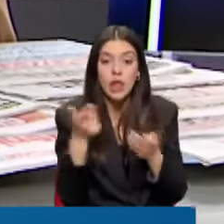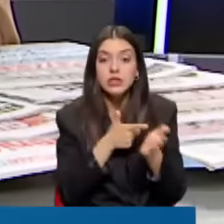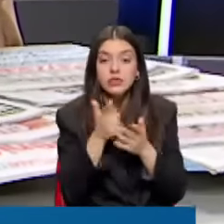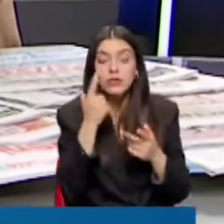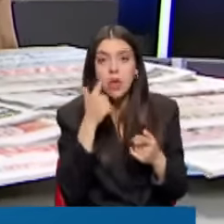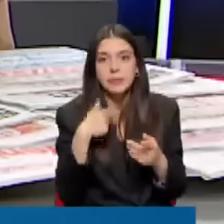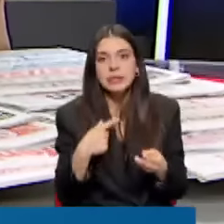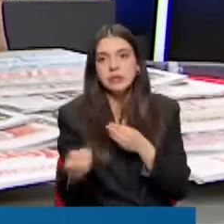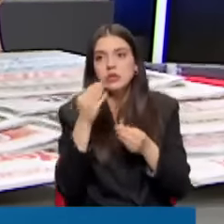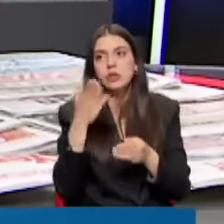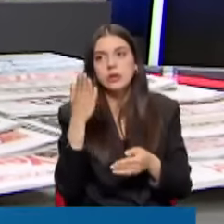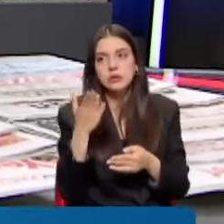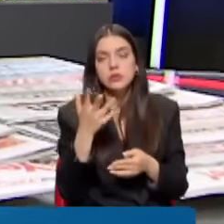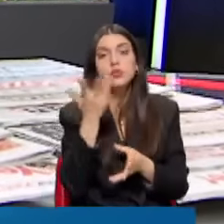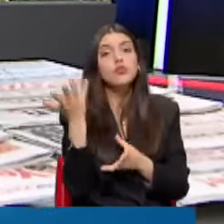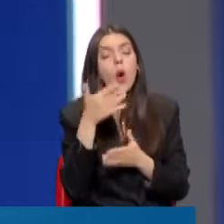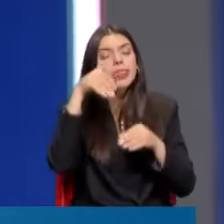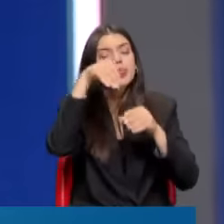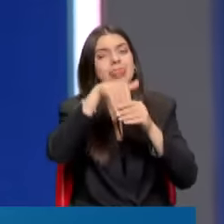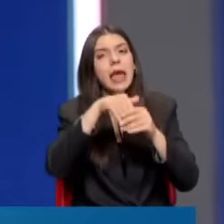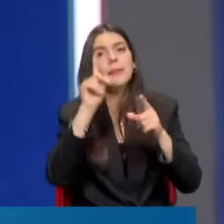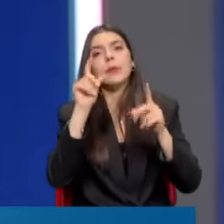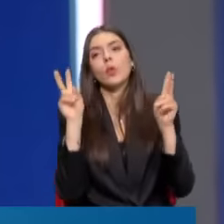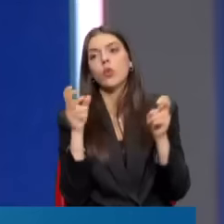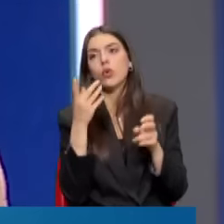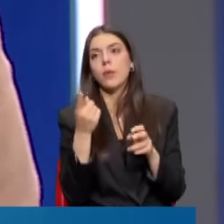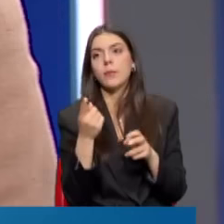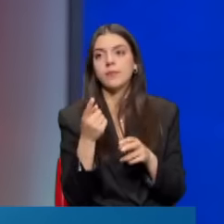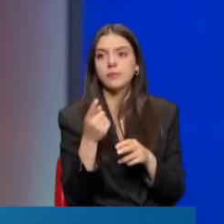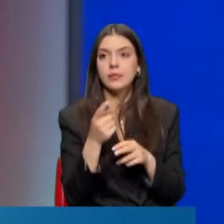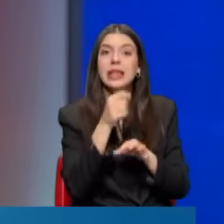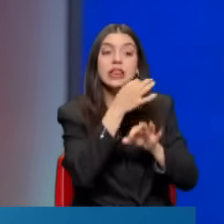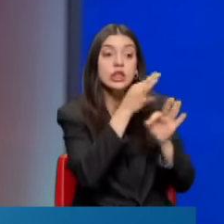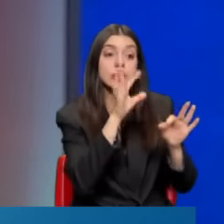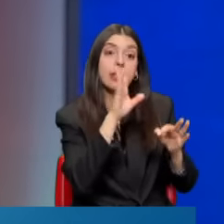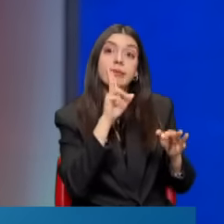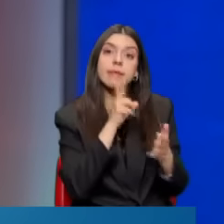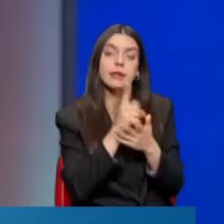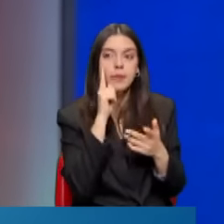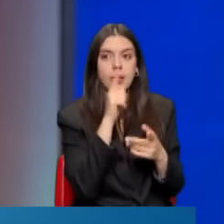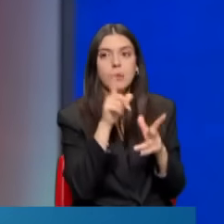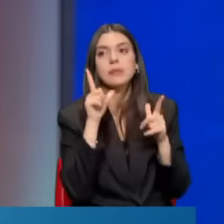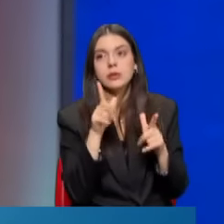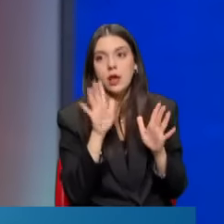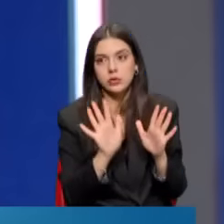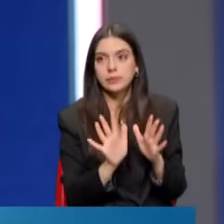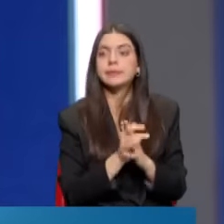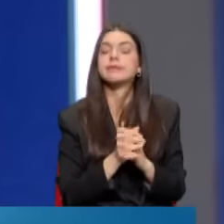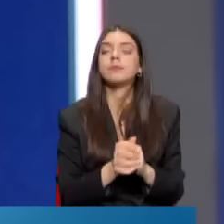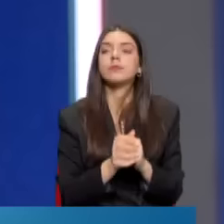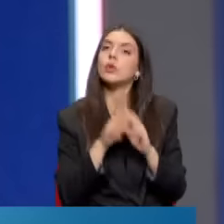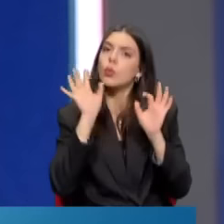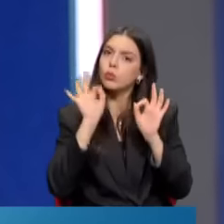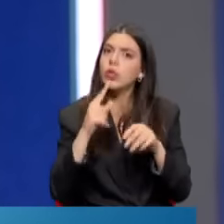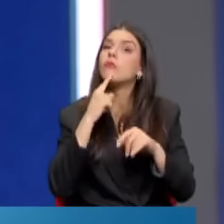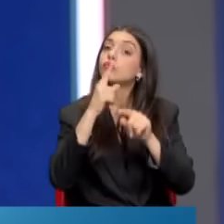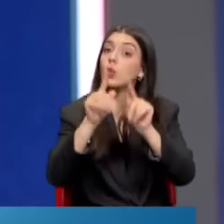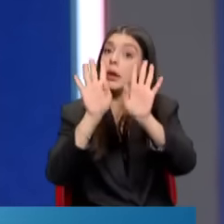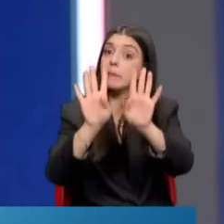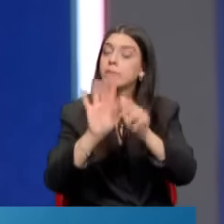yani Yani derinlikli konudur bu öyle nicelik değil niteliğe bakmamız gerekiyor her Konu başlığı altında Evet şunu da söyleyeyim